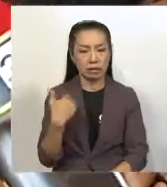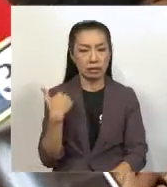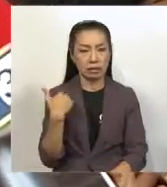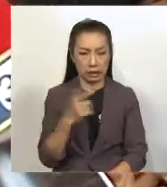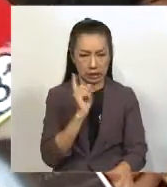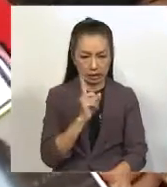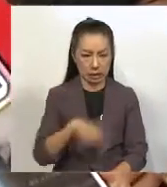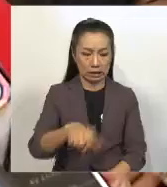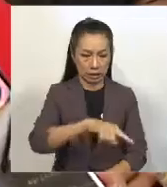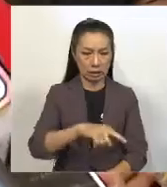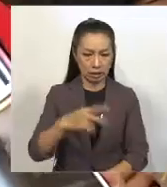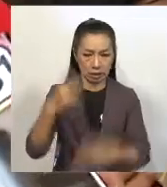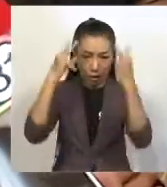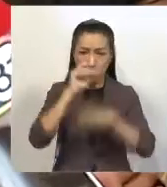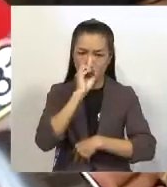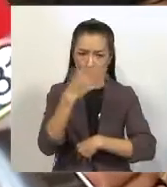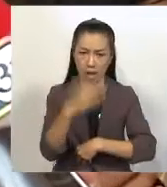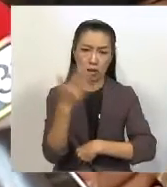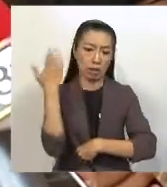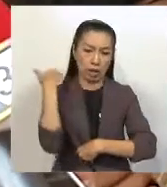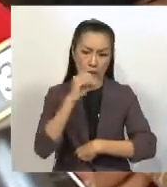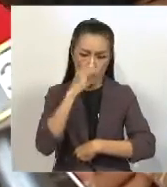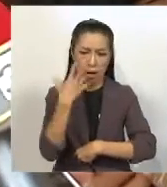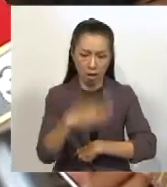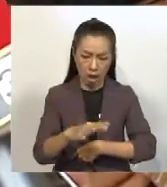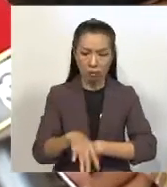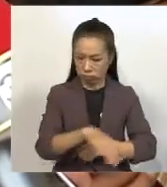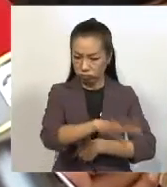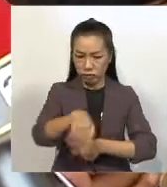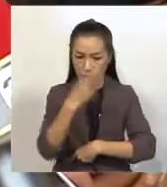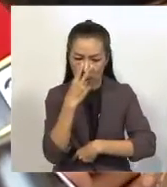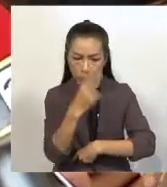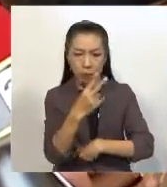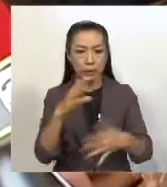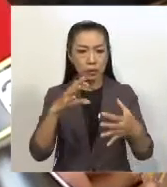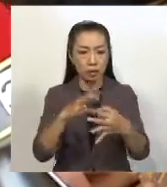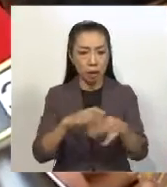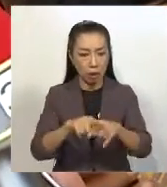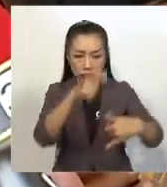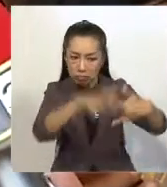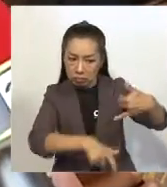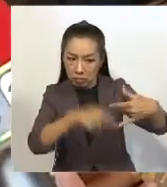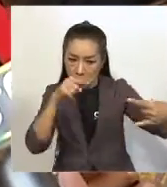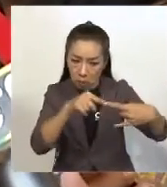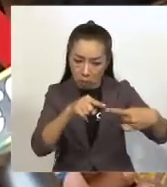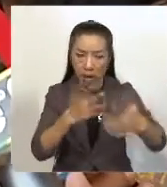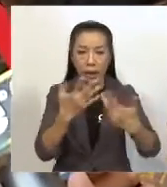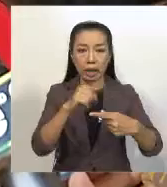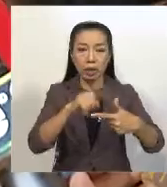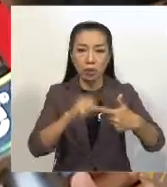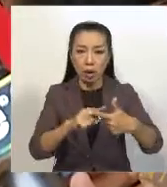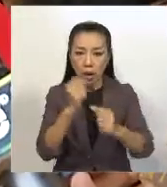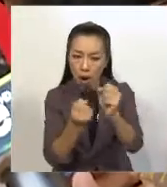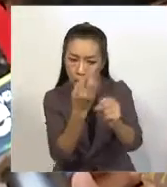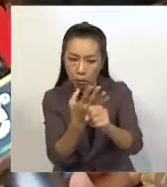ก็ที่จริงท่านกำชับไปตั้งแต่ครั้งก่อนแล้วนะครับว่าให้ไปดูในเรื่องของทั้งความเหมาะสมนะครับทั้งเรื่องอาวุโสความเหมาะส